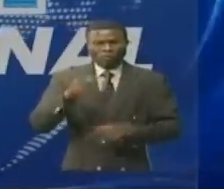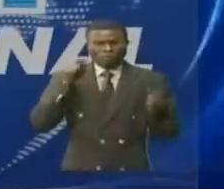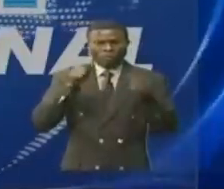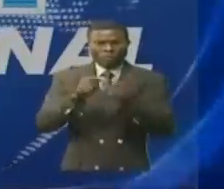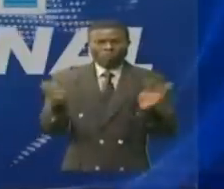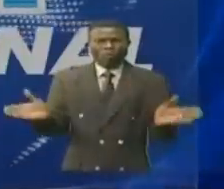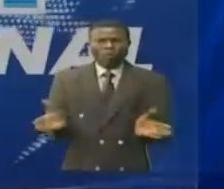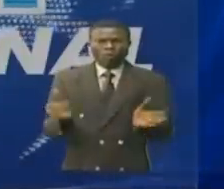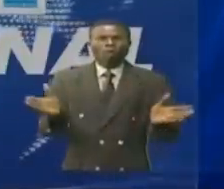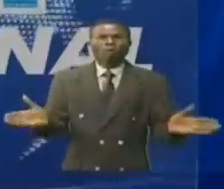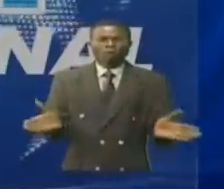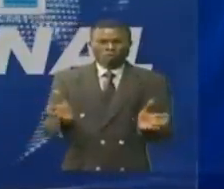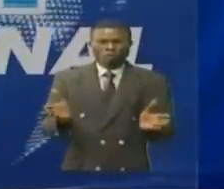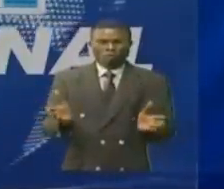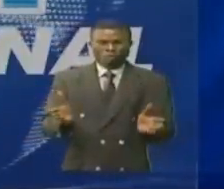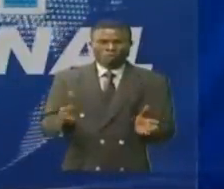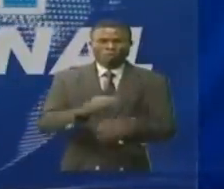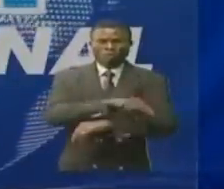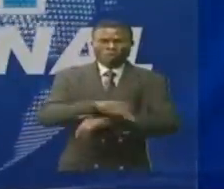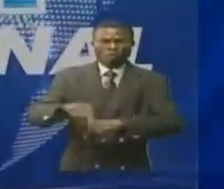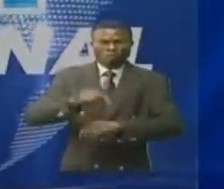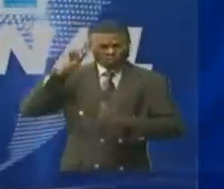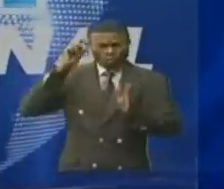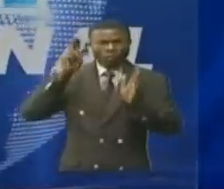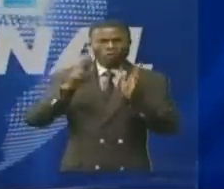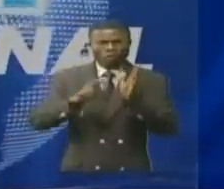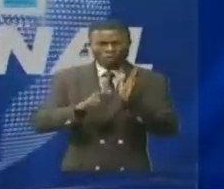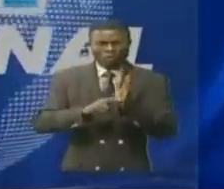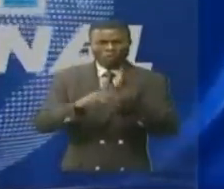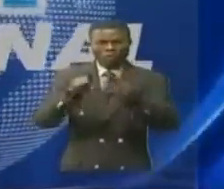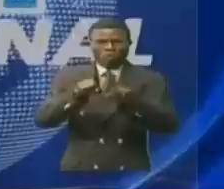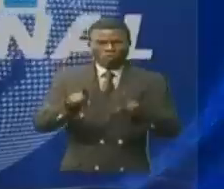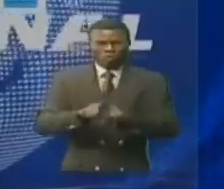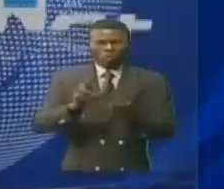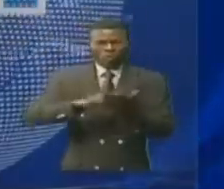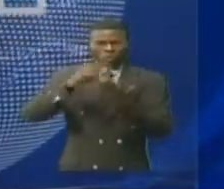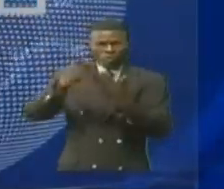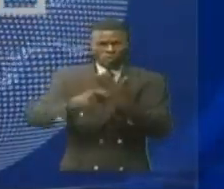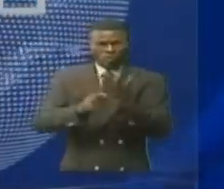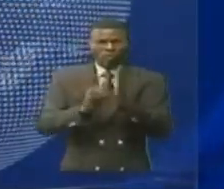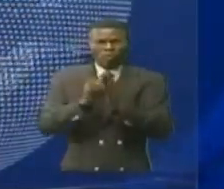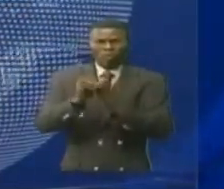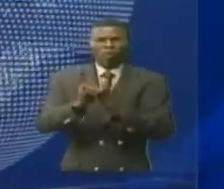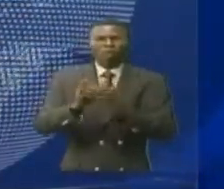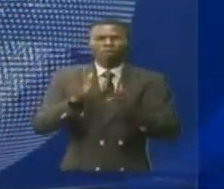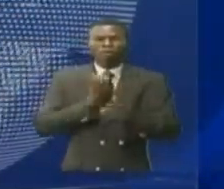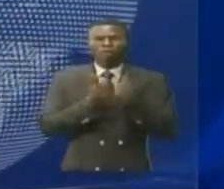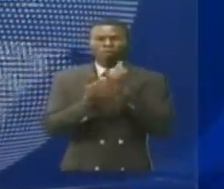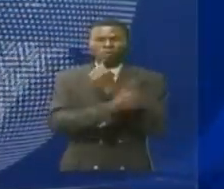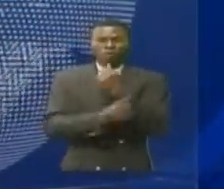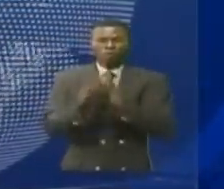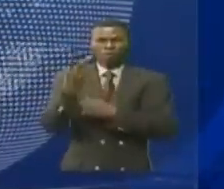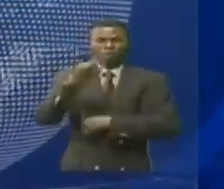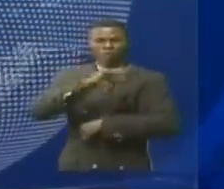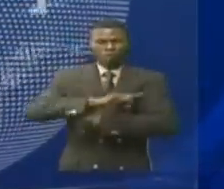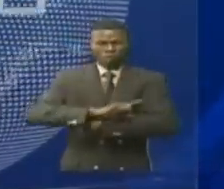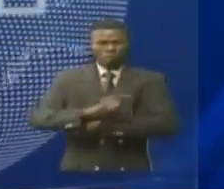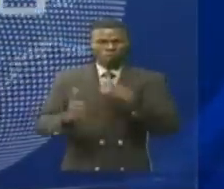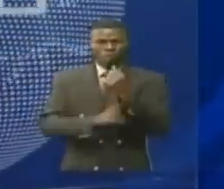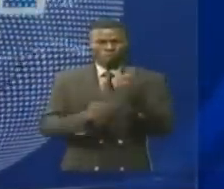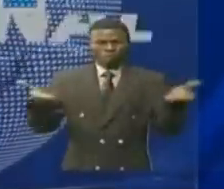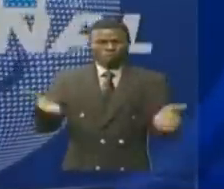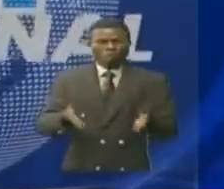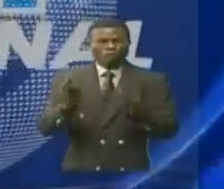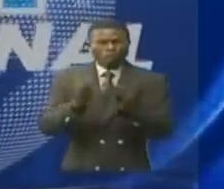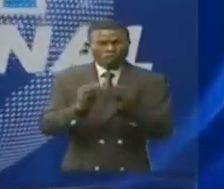renforcer les instances du gouvernement et la planification du développement de la RDC. Pendant 2 jours, les participants à ces